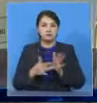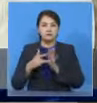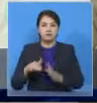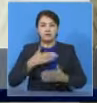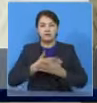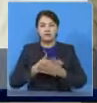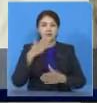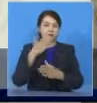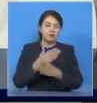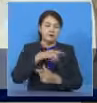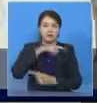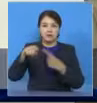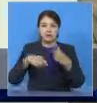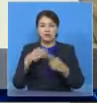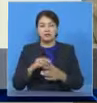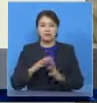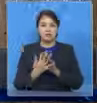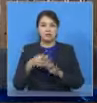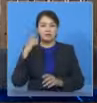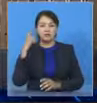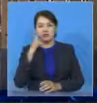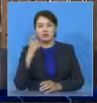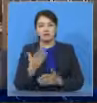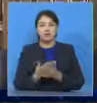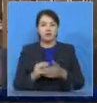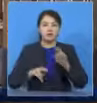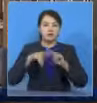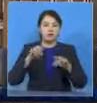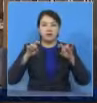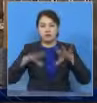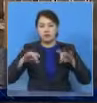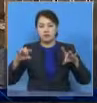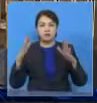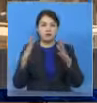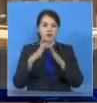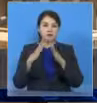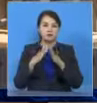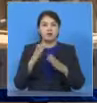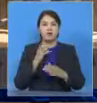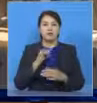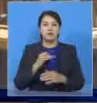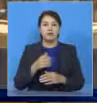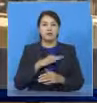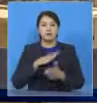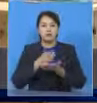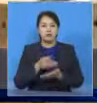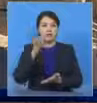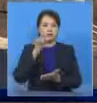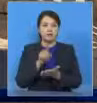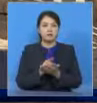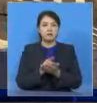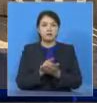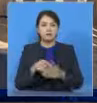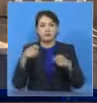помогают местные предприниматели и главы крестьянских хозяйств. В частности, строят гостевые дома. Безусловно, аграрии выполняют и свои прямые обязанности –